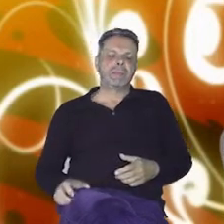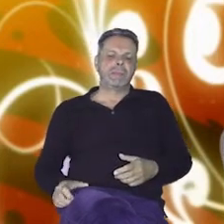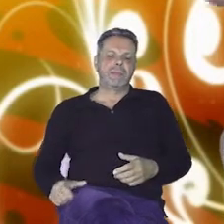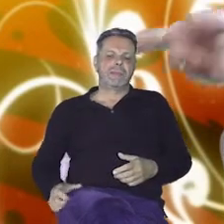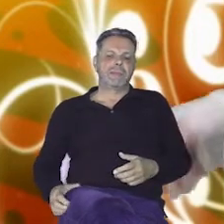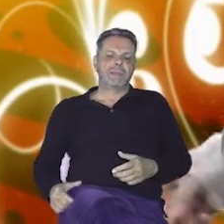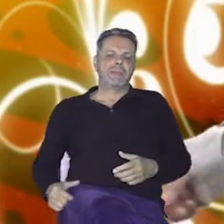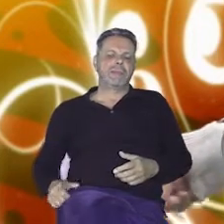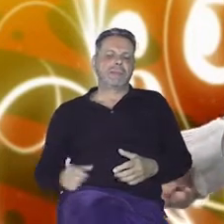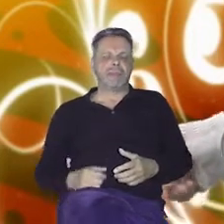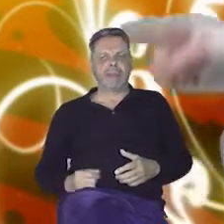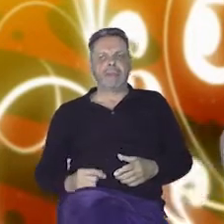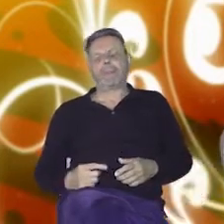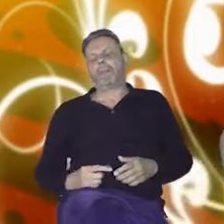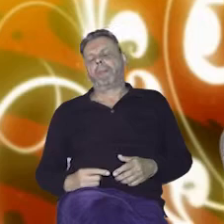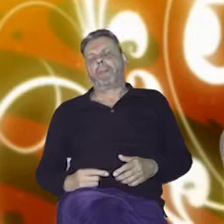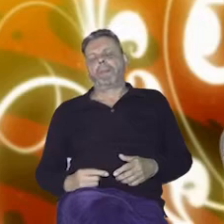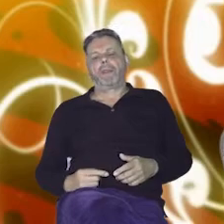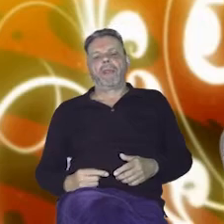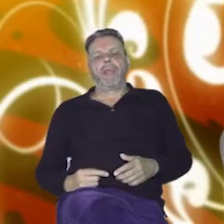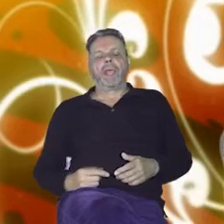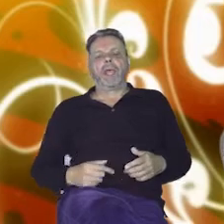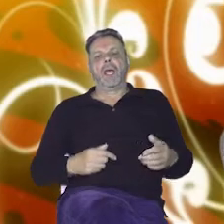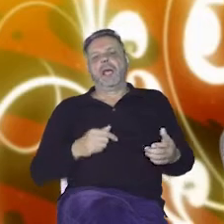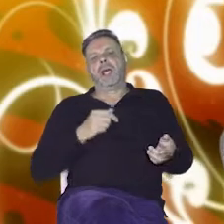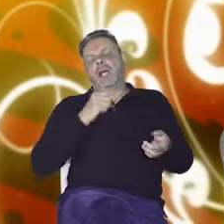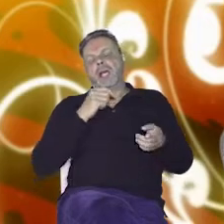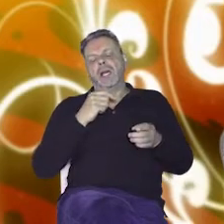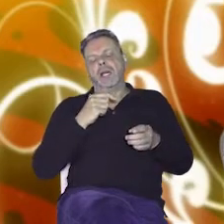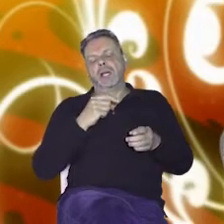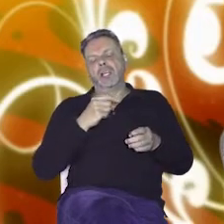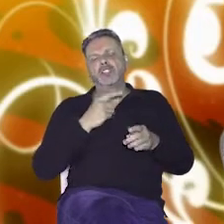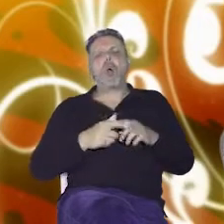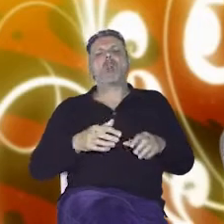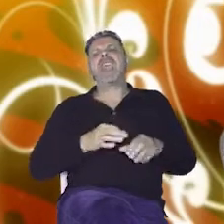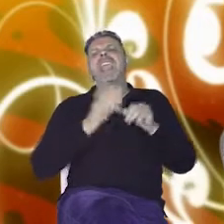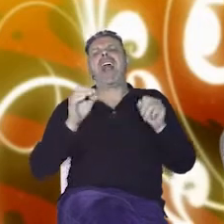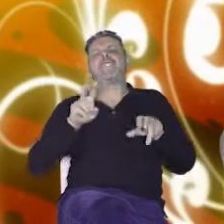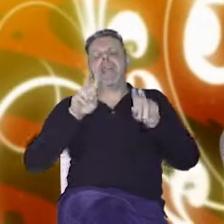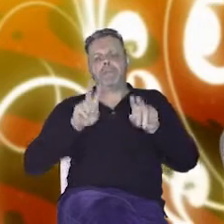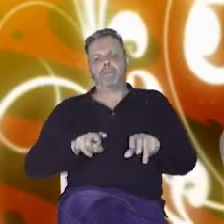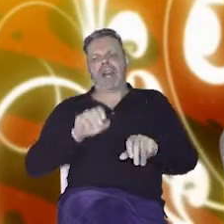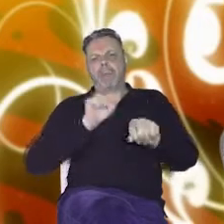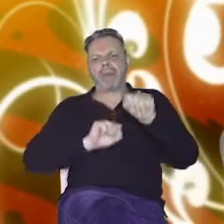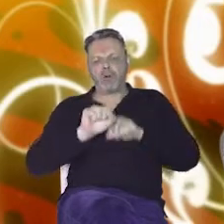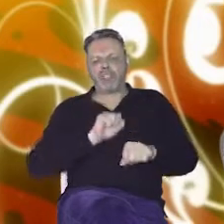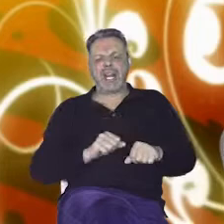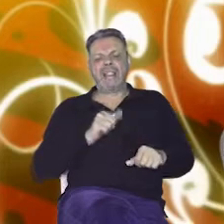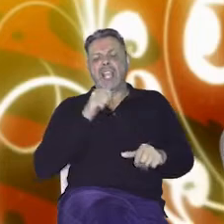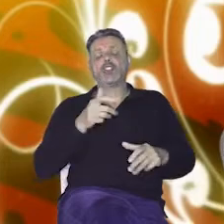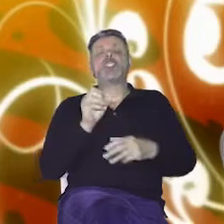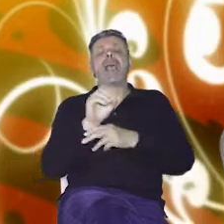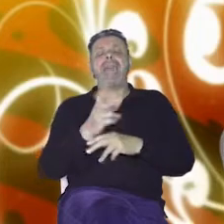javne pravobraniteljice, nego i zbog toga što će se početi apsolutno mediji još